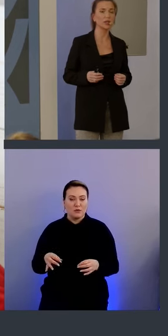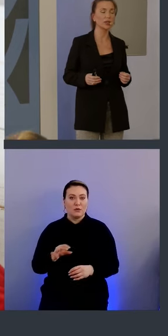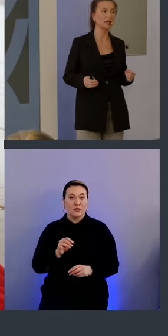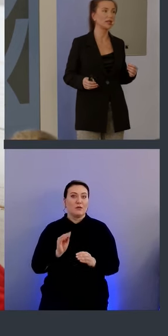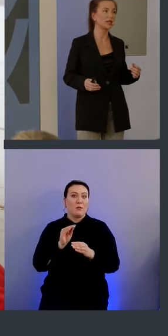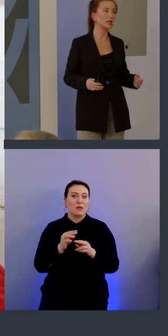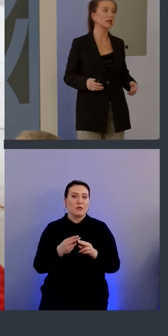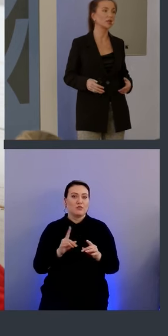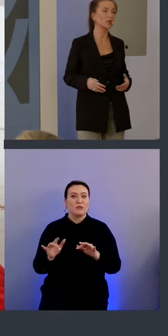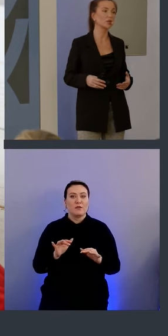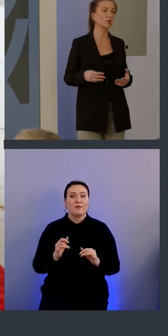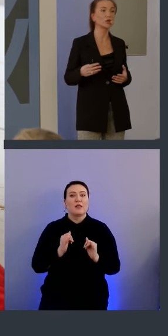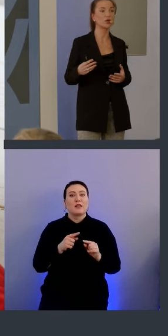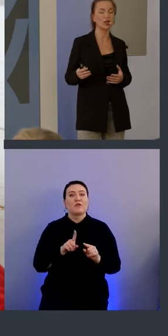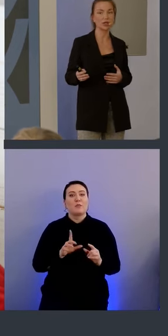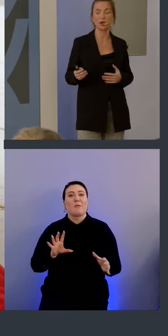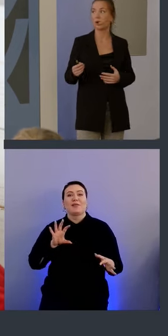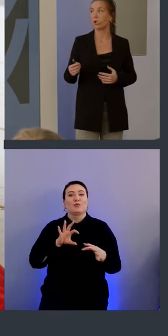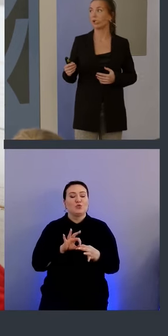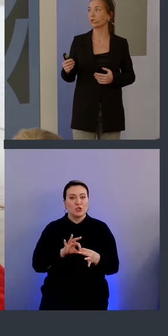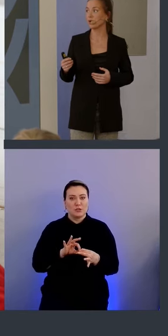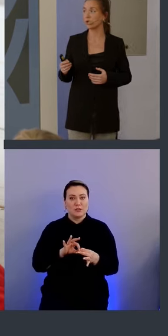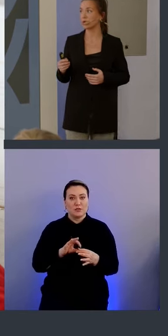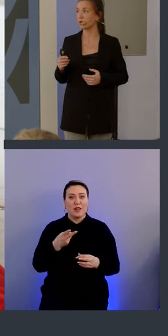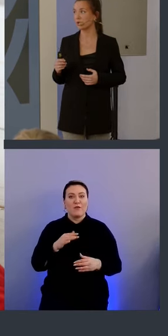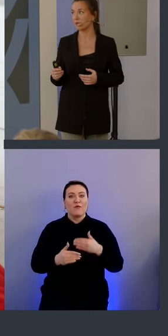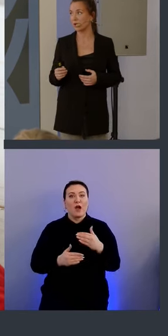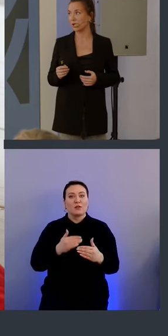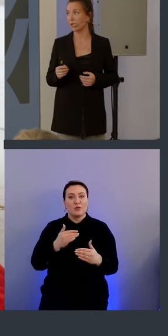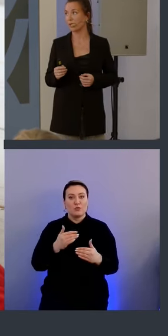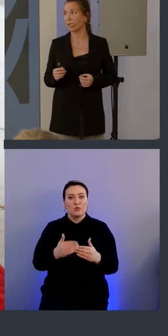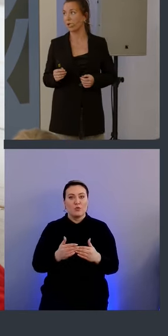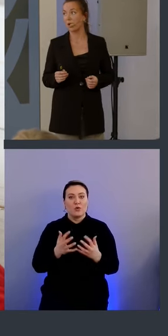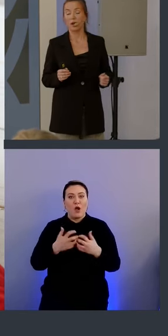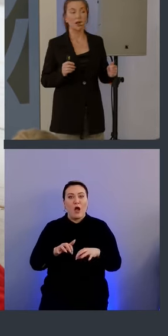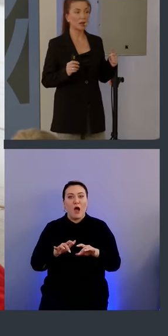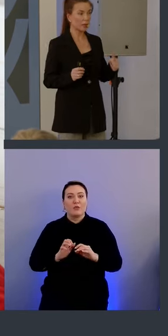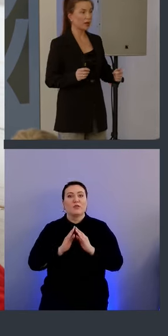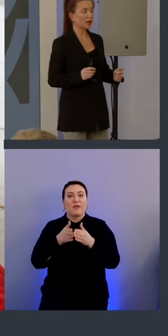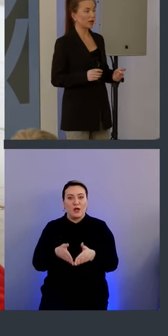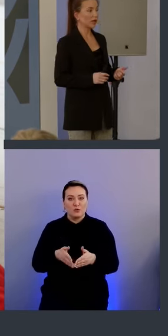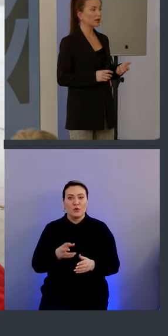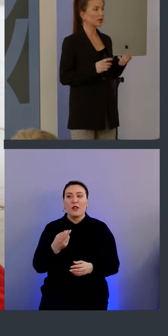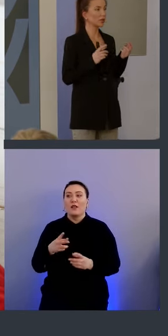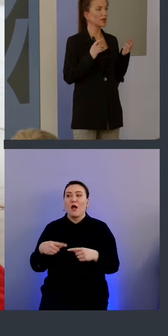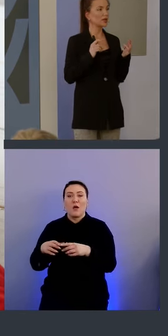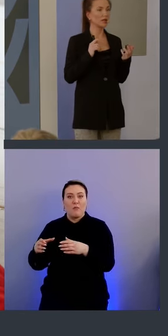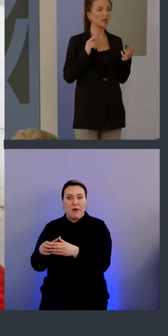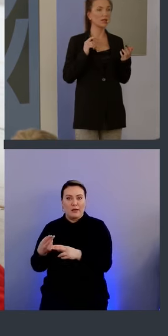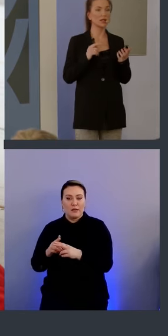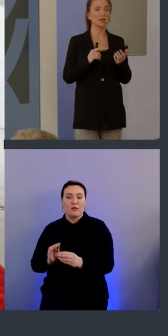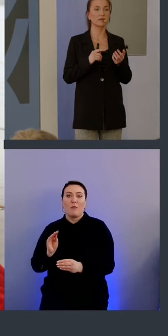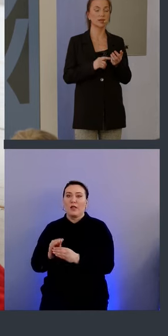это и дополнительные действия для того, чтобы подключить двухфакторную аутентификацию. Для компании это